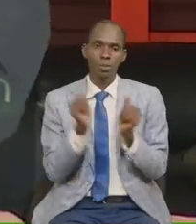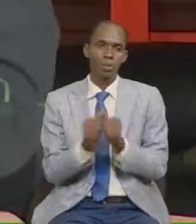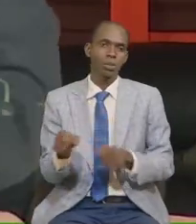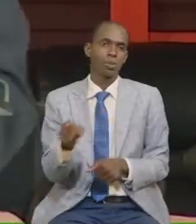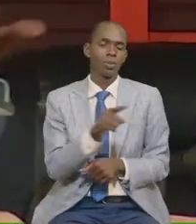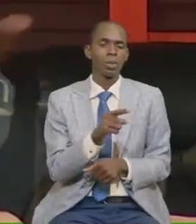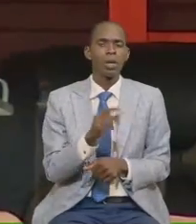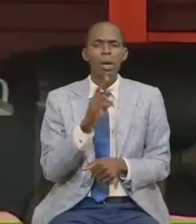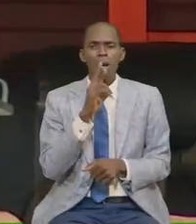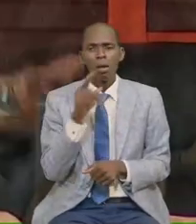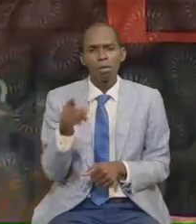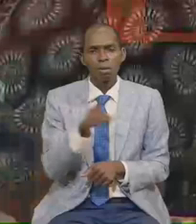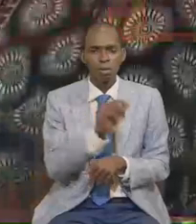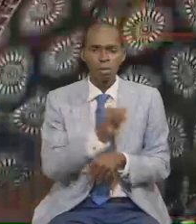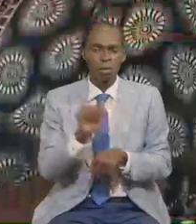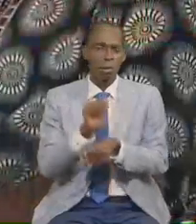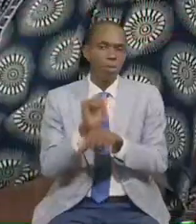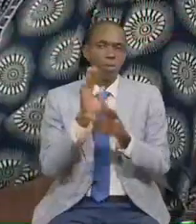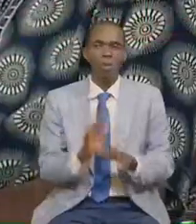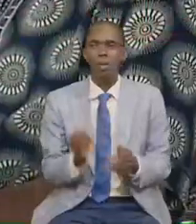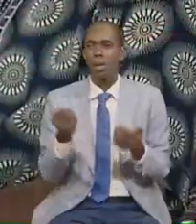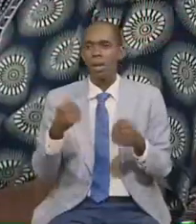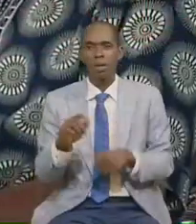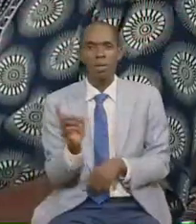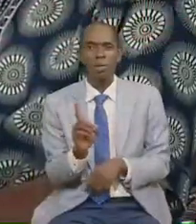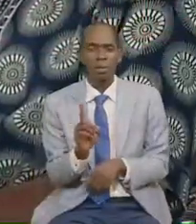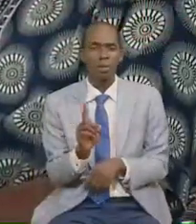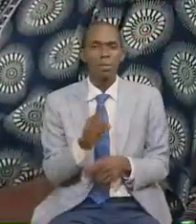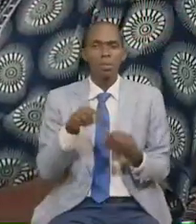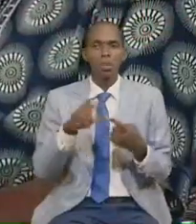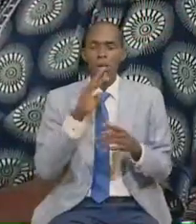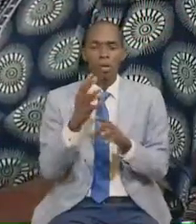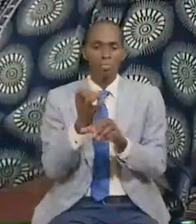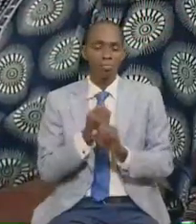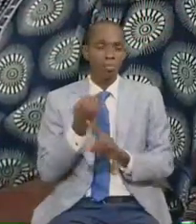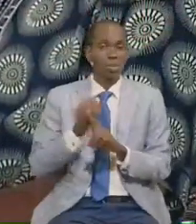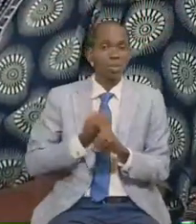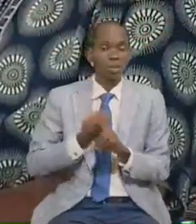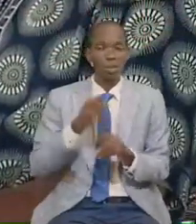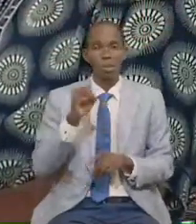Est-ce que tu es ouvrier quelque part? Ou tu gagnes un salaire?